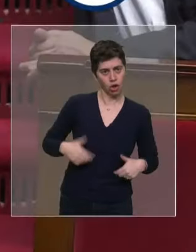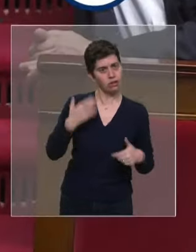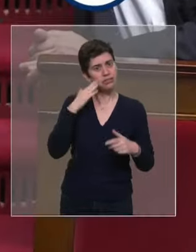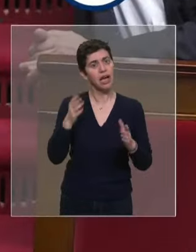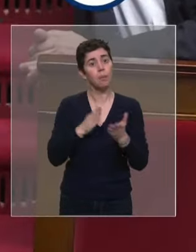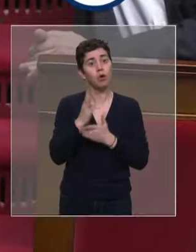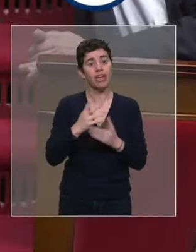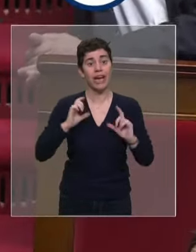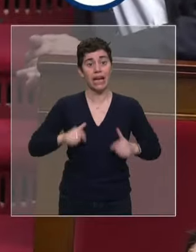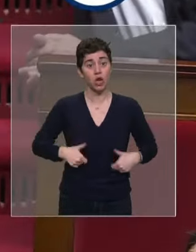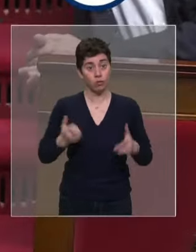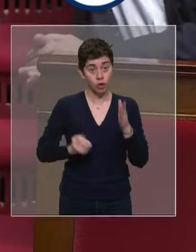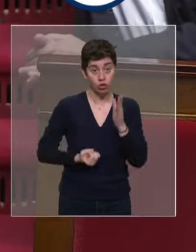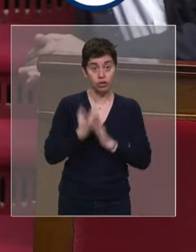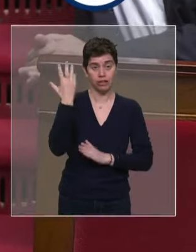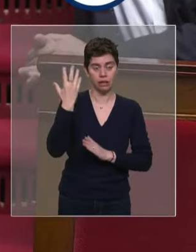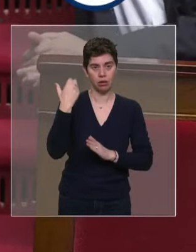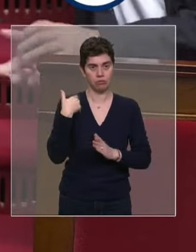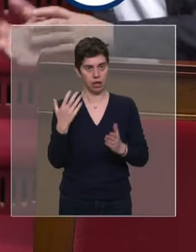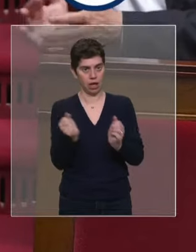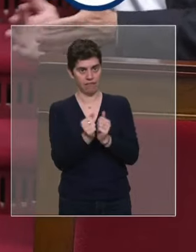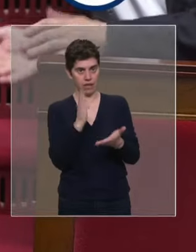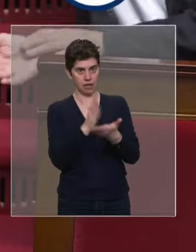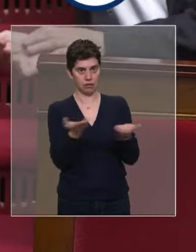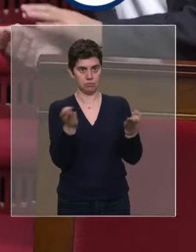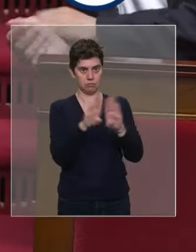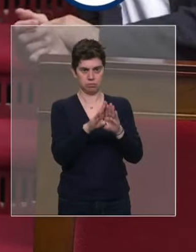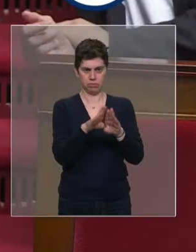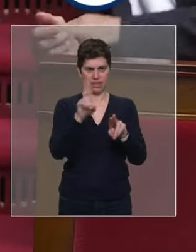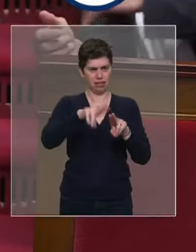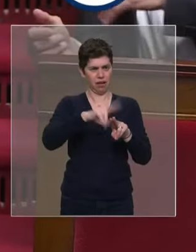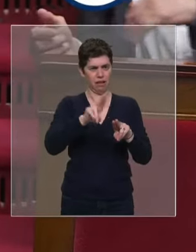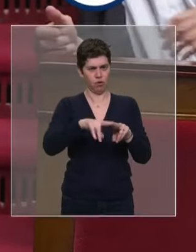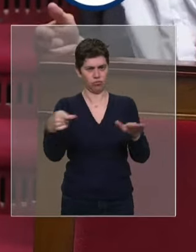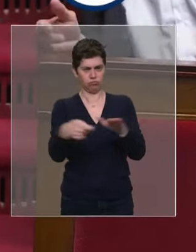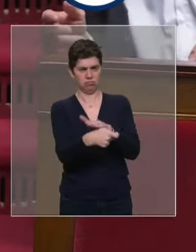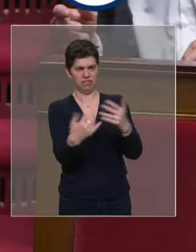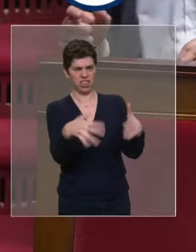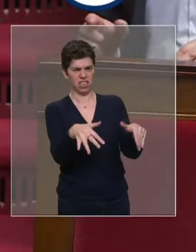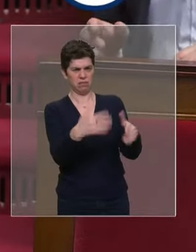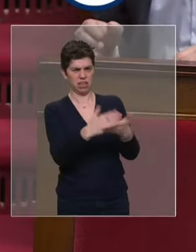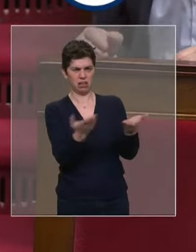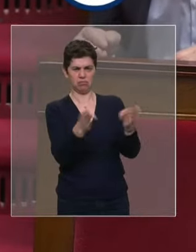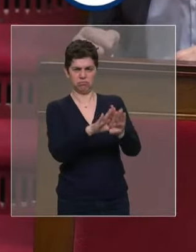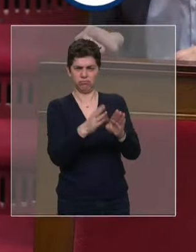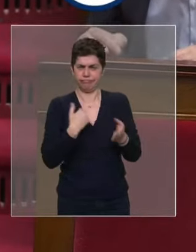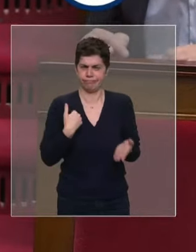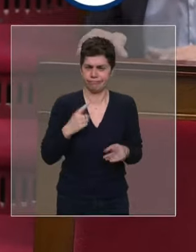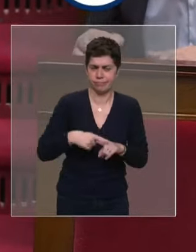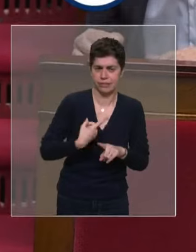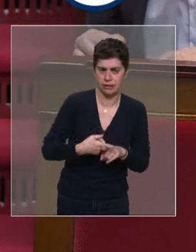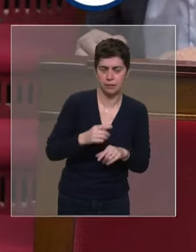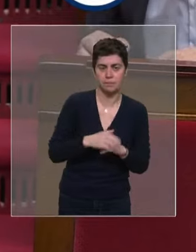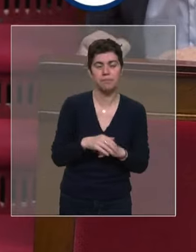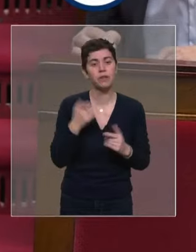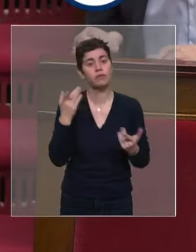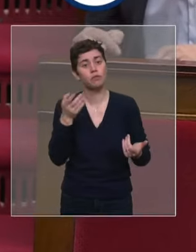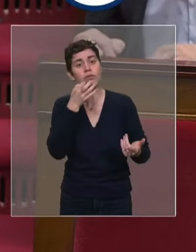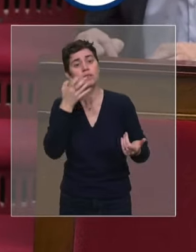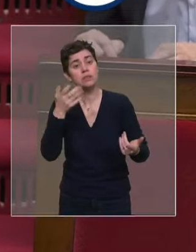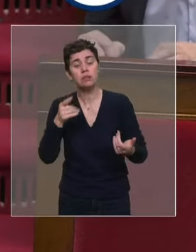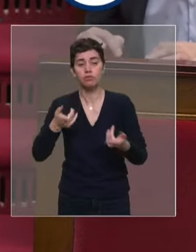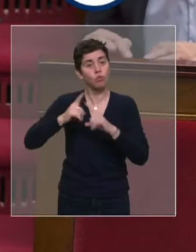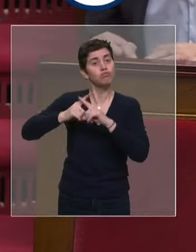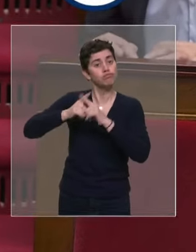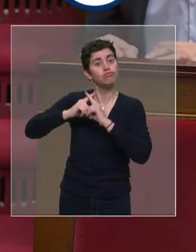impose des fermetures de classes alors qu'il a lui-même subventionné les travaux? Vous avez revendiqué, je vous cite encore, un dialogue soutenu avec les élus